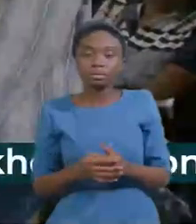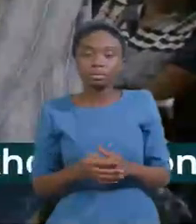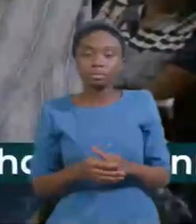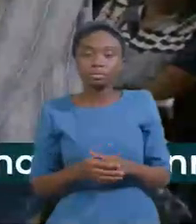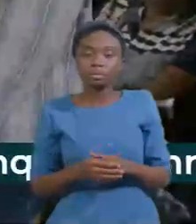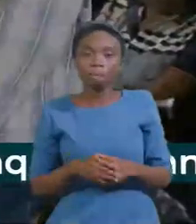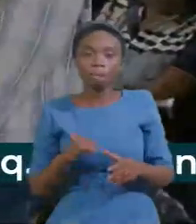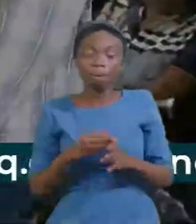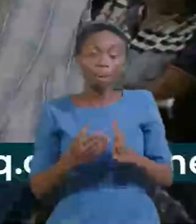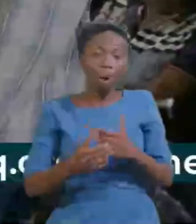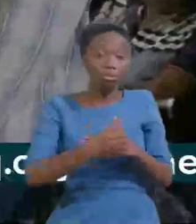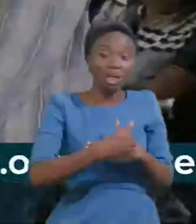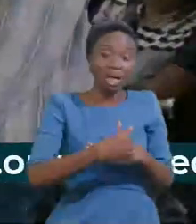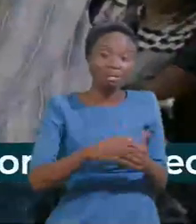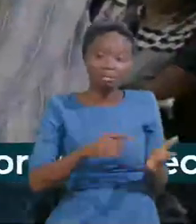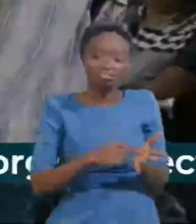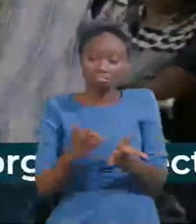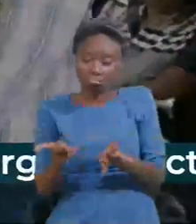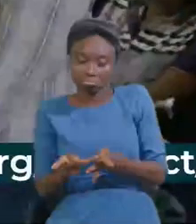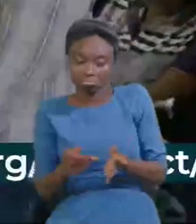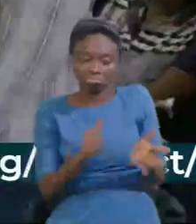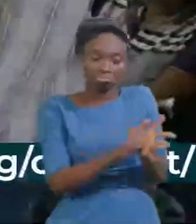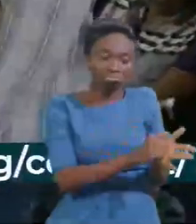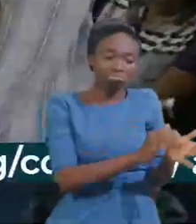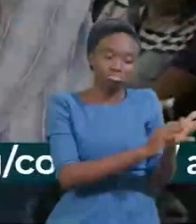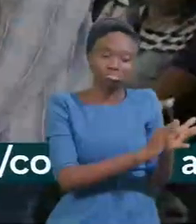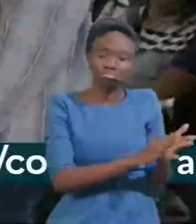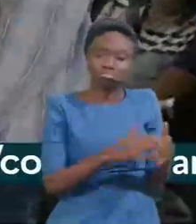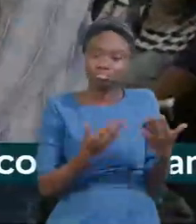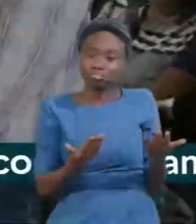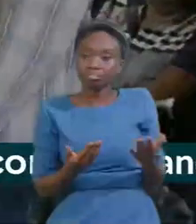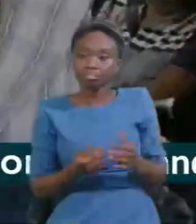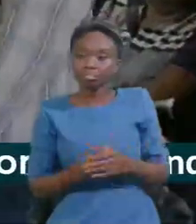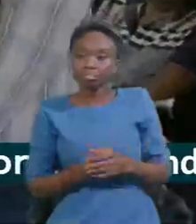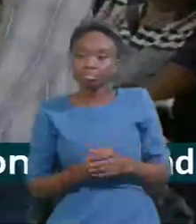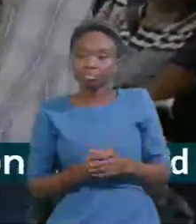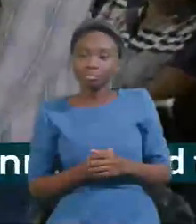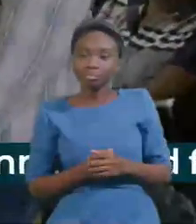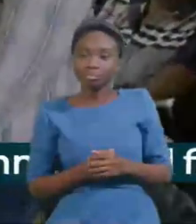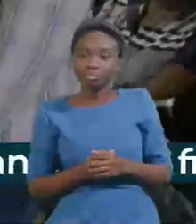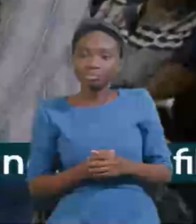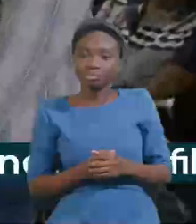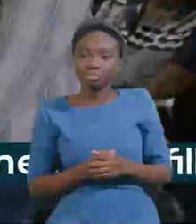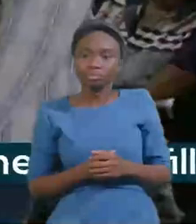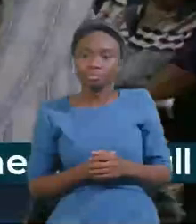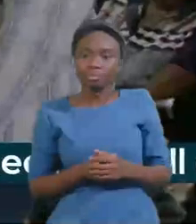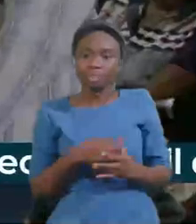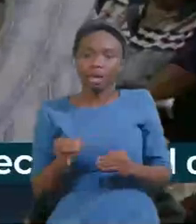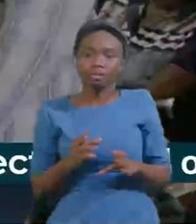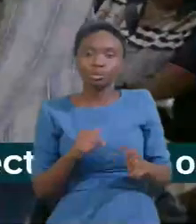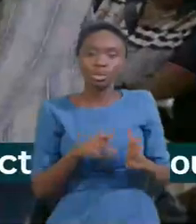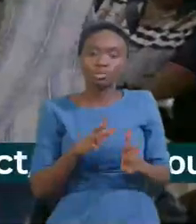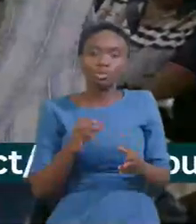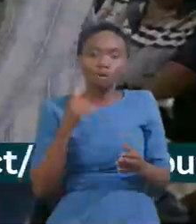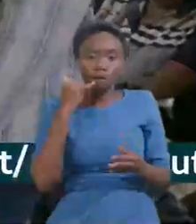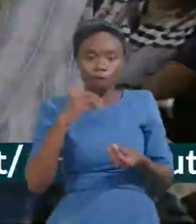or behind this such and such a school, ou derrière telle école. And put down your telephone